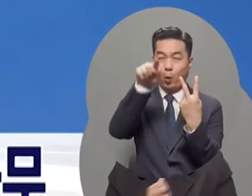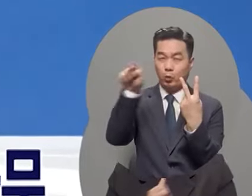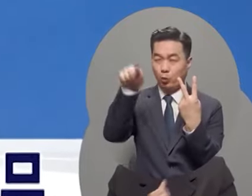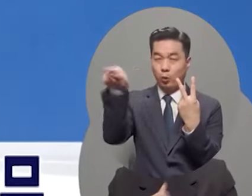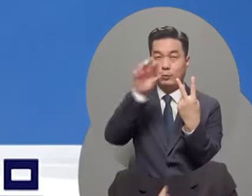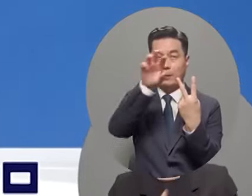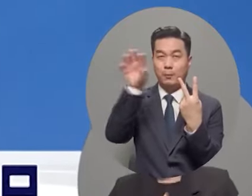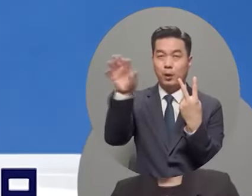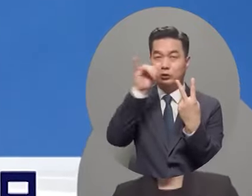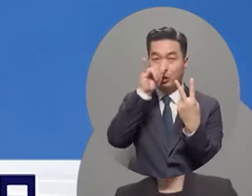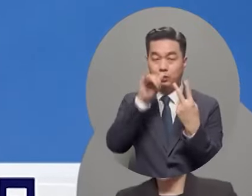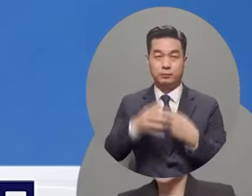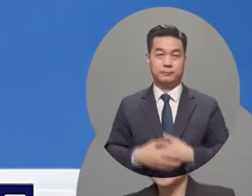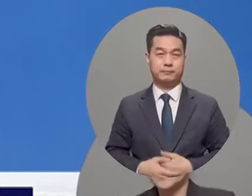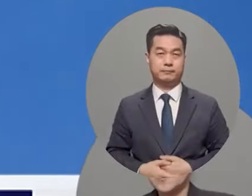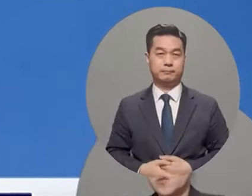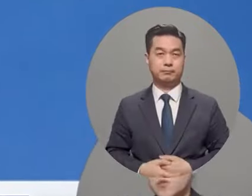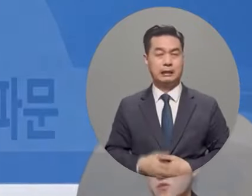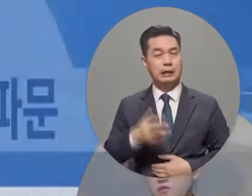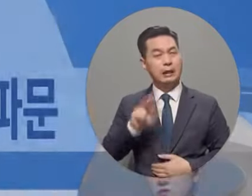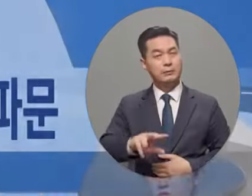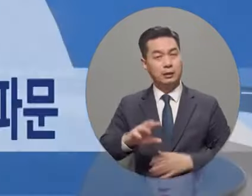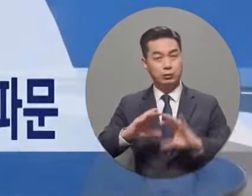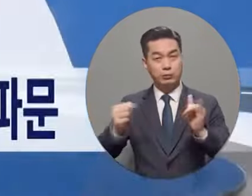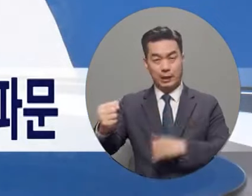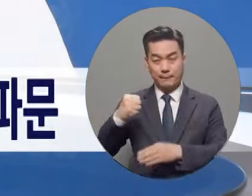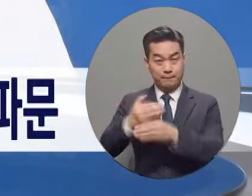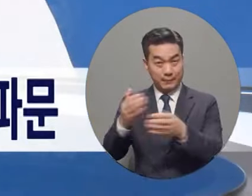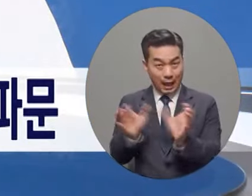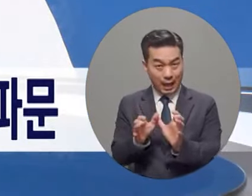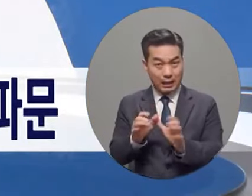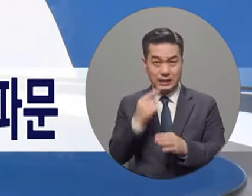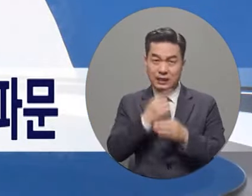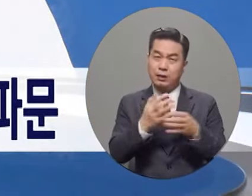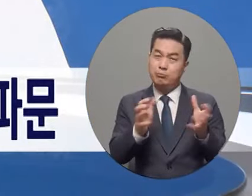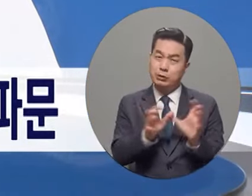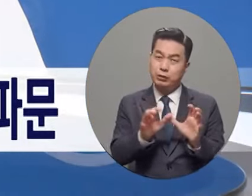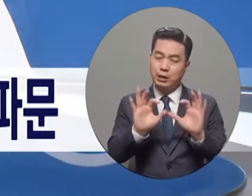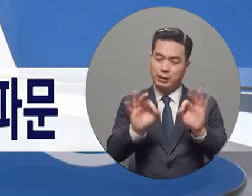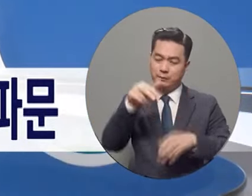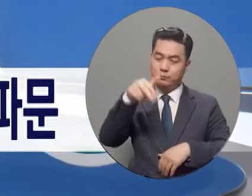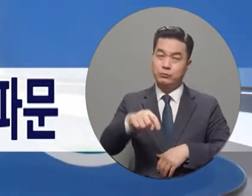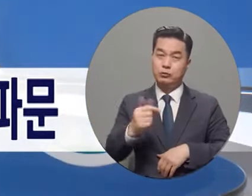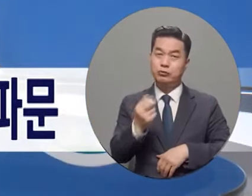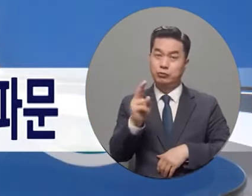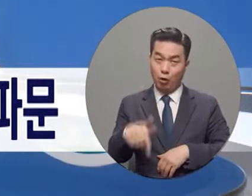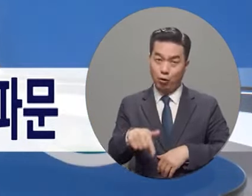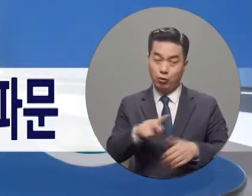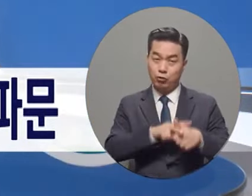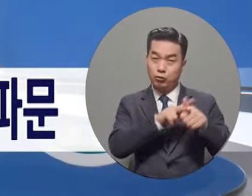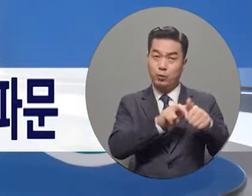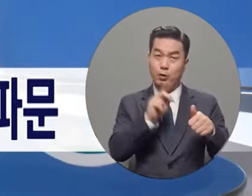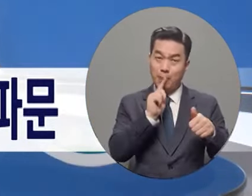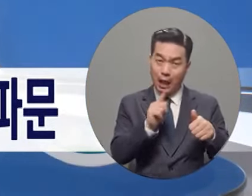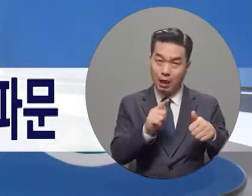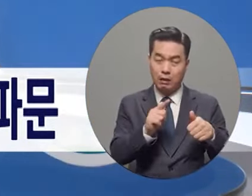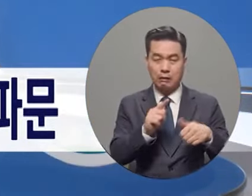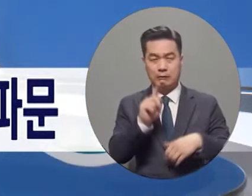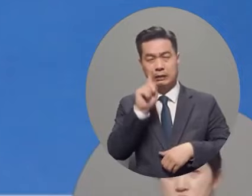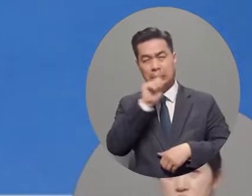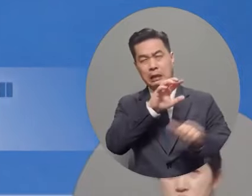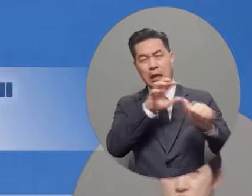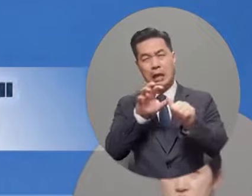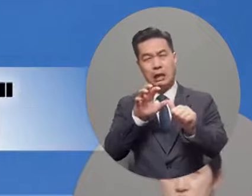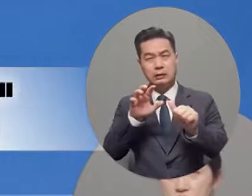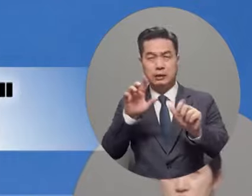옆에 걸렸습니다 하지만 국민의 임은 민주당 김준혁 후보의 막말에 대해 보도하면서 악의적인 화면